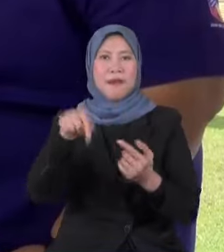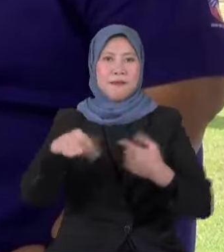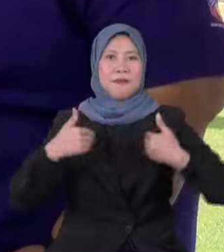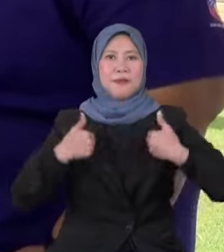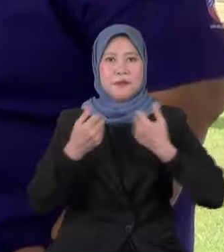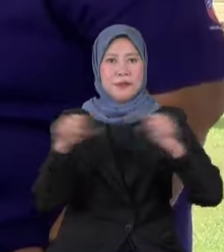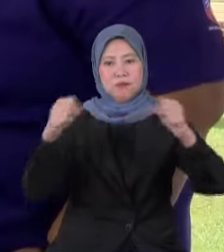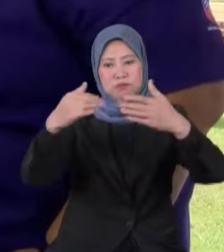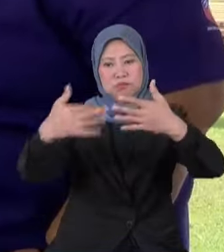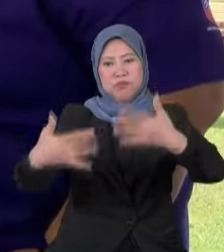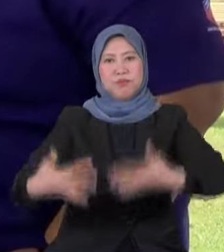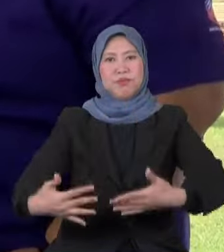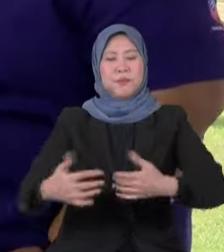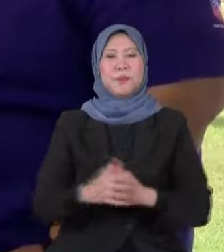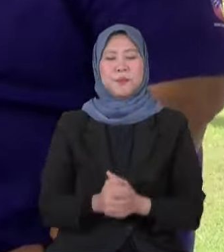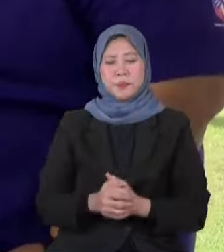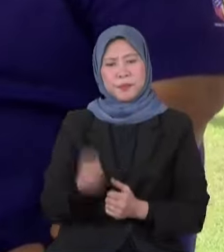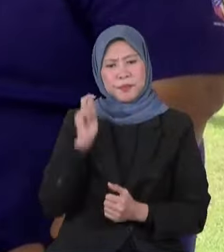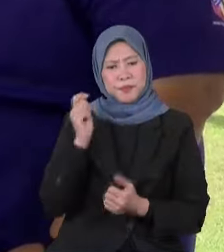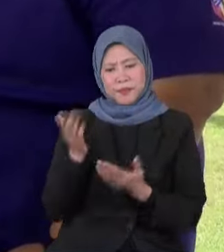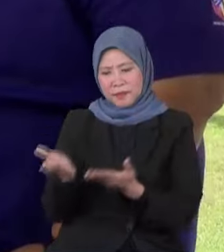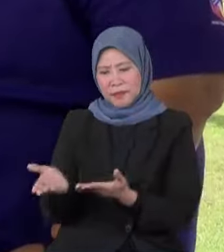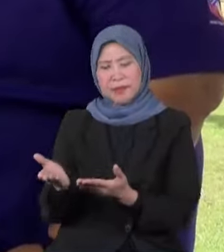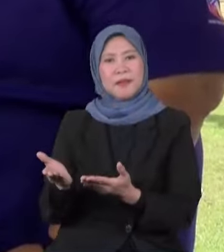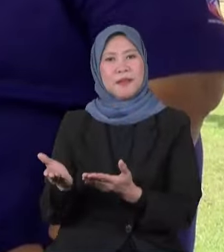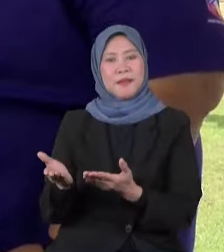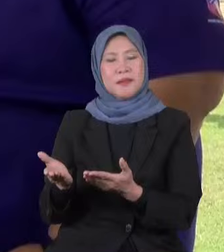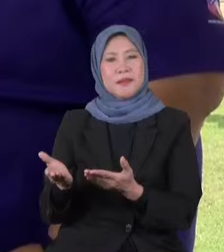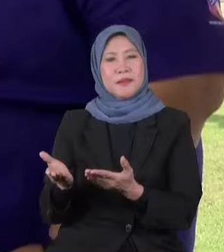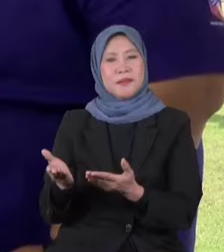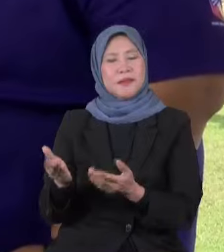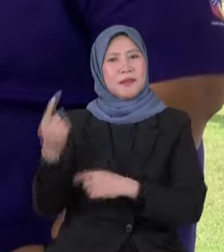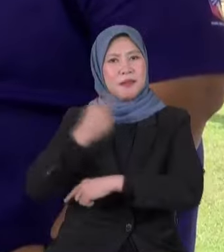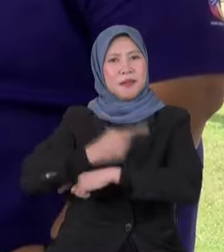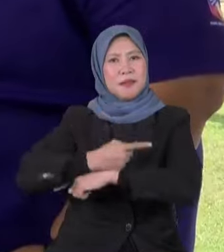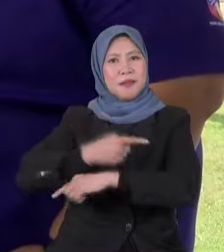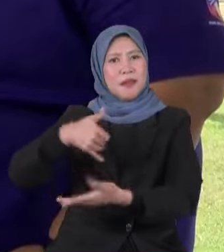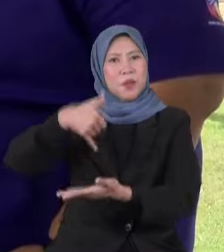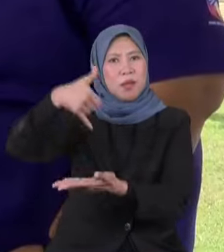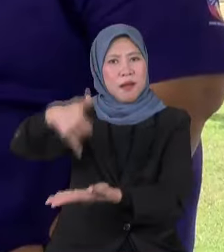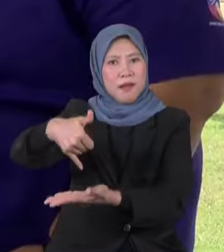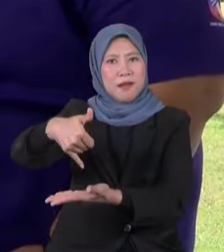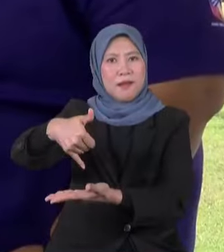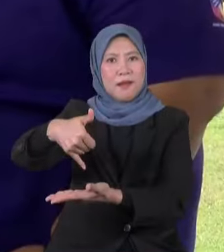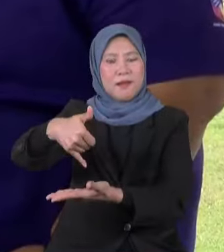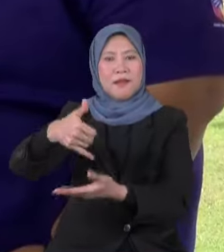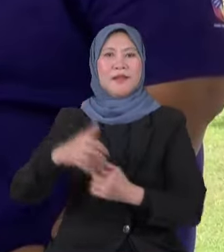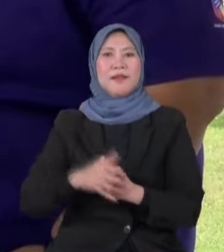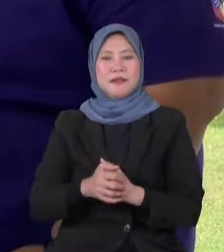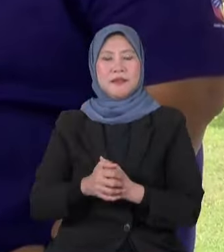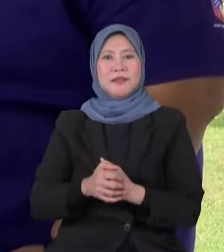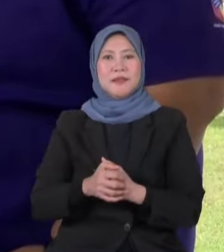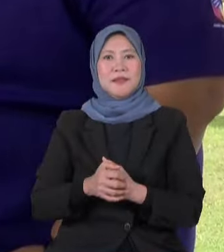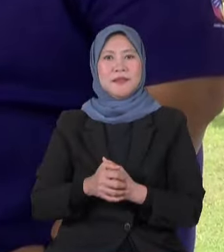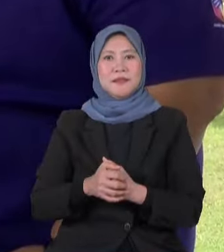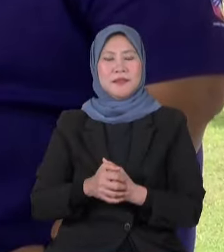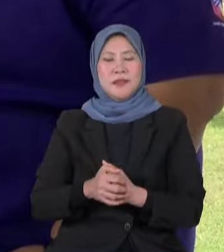Saya tertarik dengan anugerah. Sebab yang berhormat tadi ada berkongsi mengenai anugerah ya. Iaitu acara yang menjadi tumpuan pada hari ini